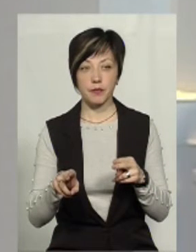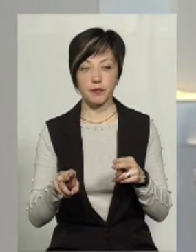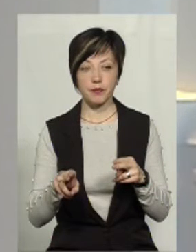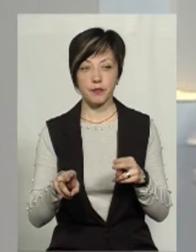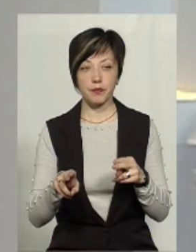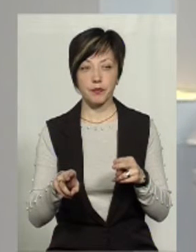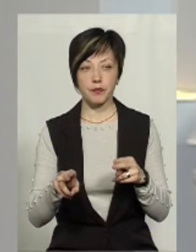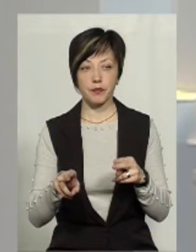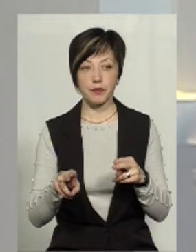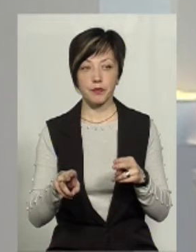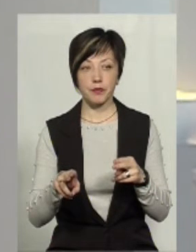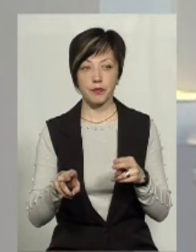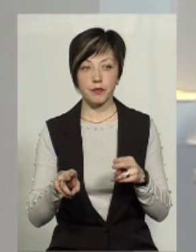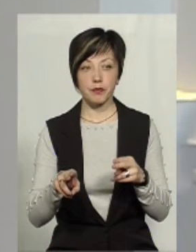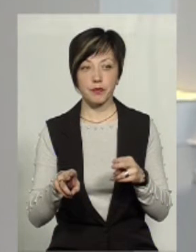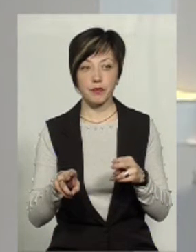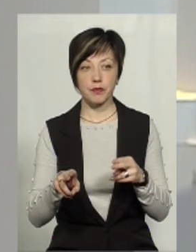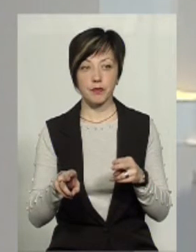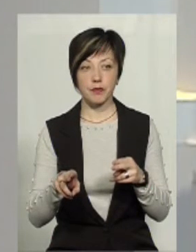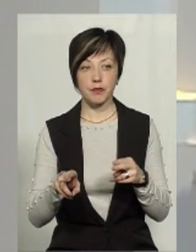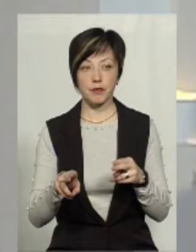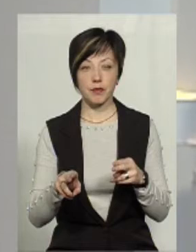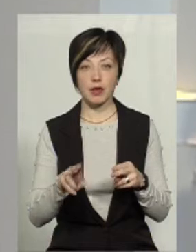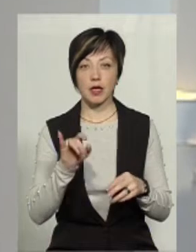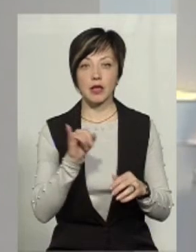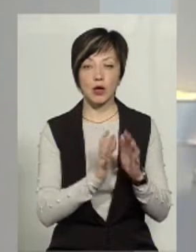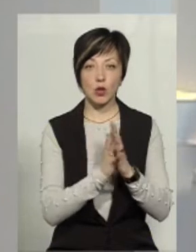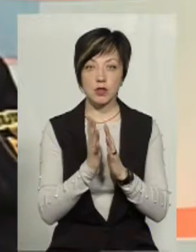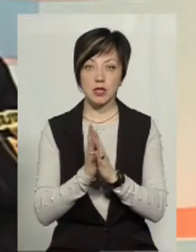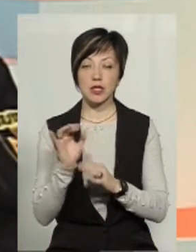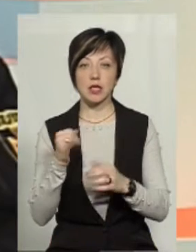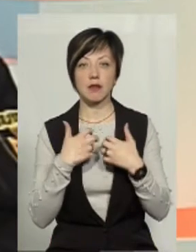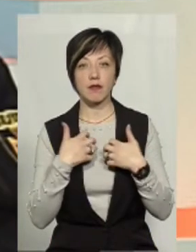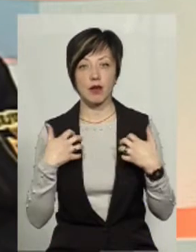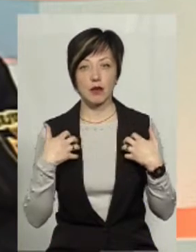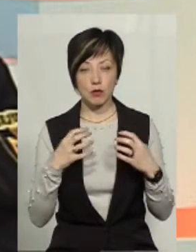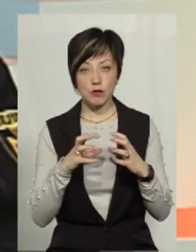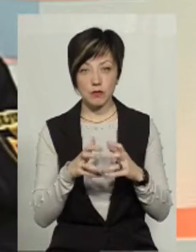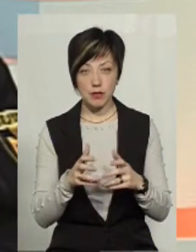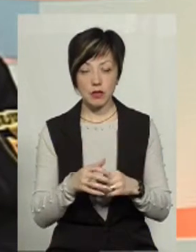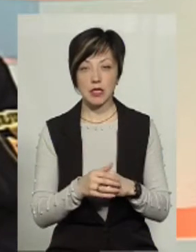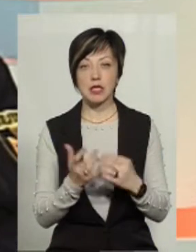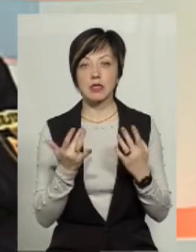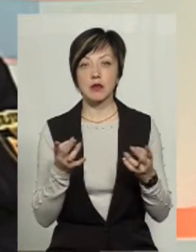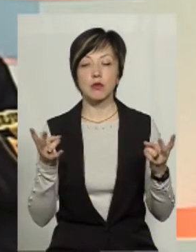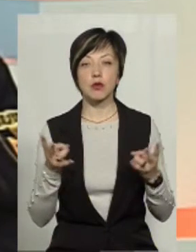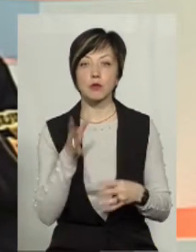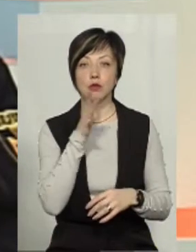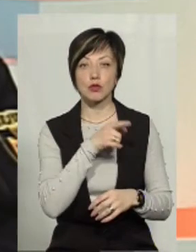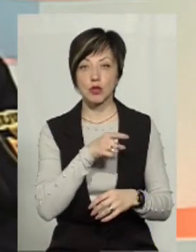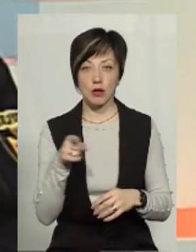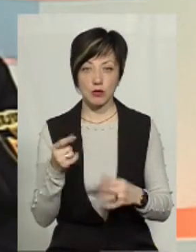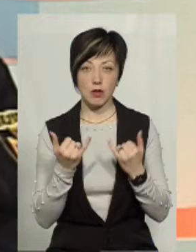такі от і рослин, і в тваринному світі. Скільки потрібно часу